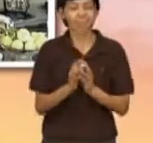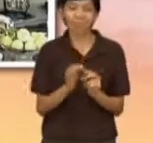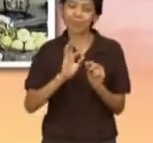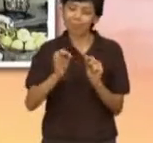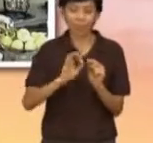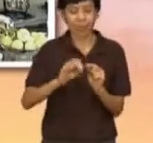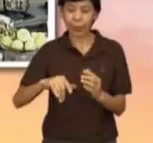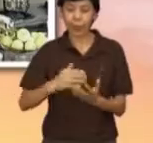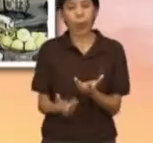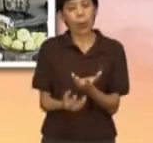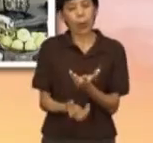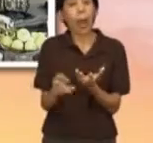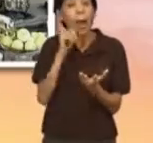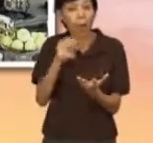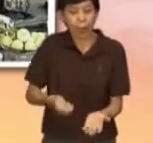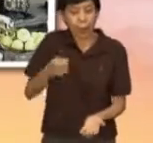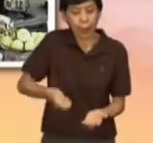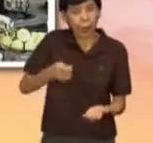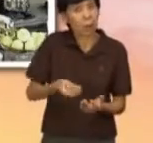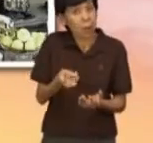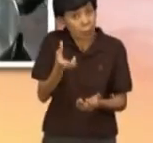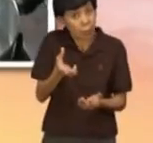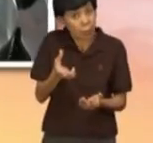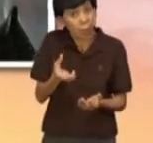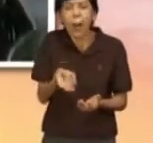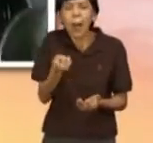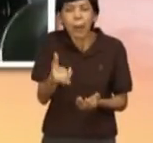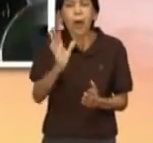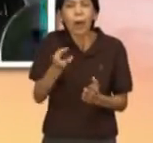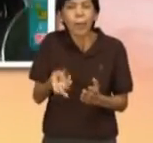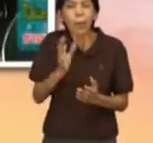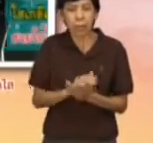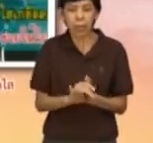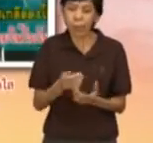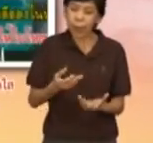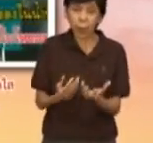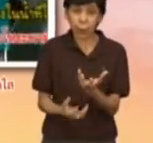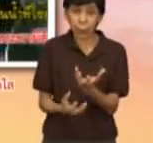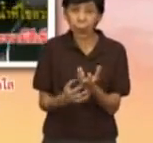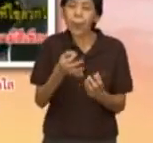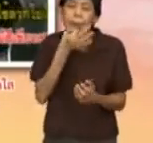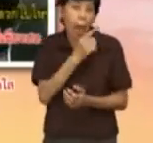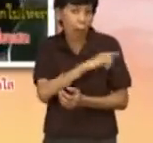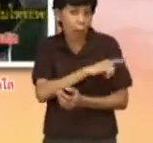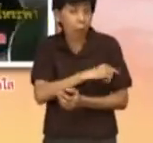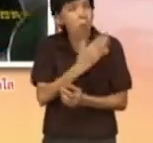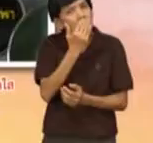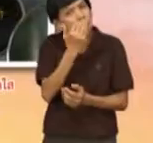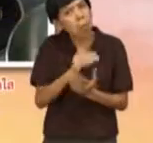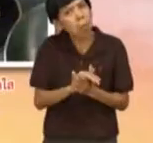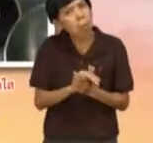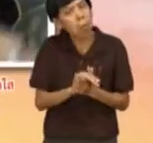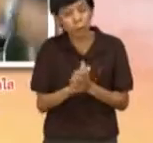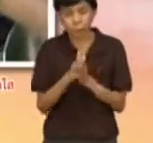ค่ะงั้นเดี๋ยว นานไหมคะลวกนานไหมเอ่ย แป๊บเดียวก่อนจะนั่นครูใส่เกลือลงไปนิดนึงนะ เพราะว่า ให้มัน